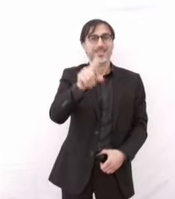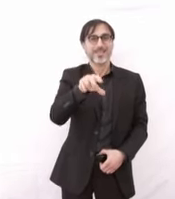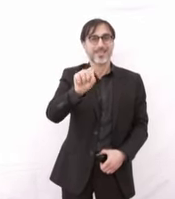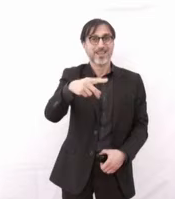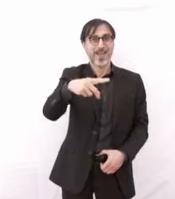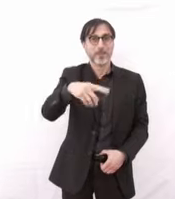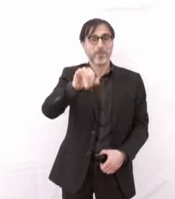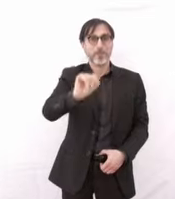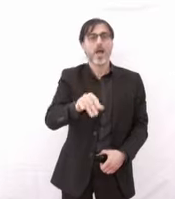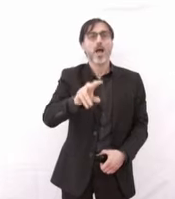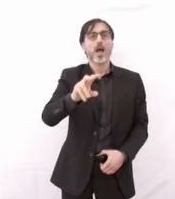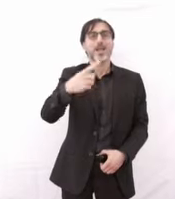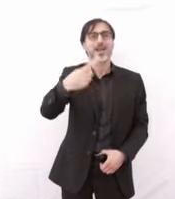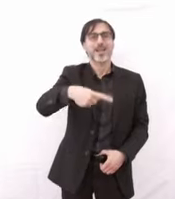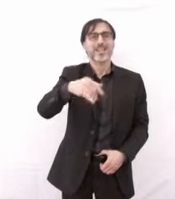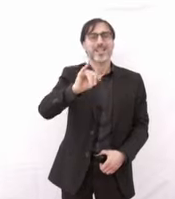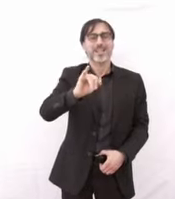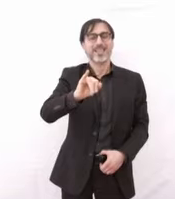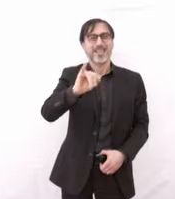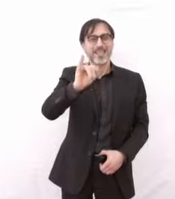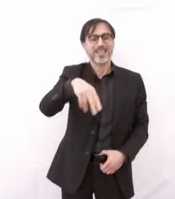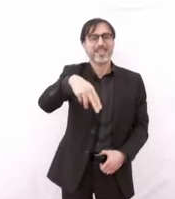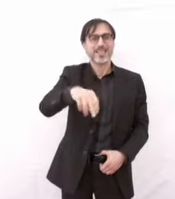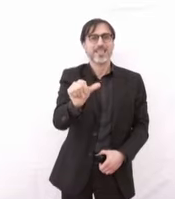Giuseppe Insalaco,